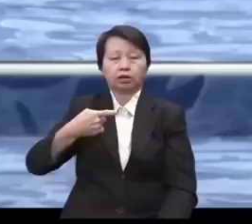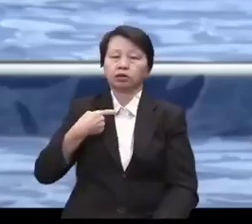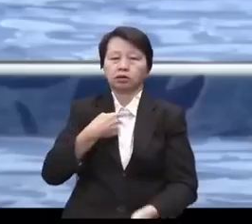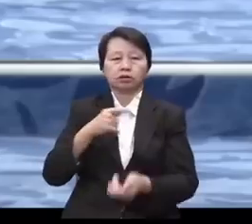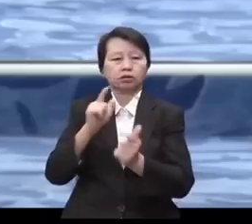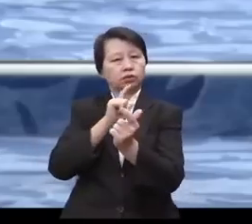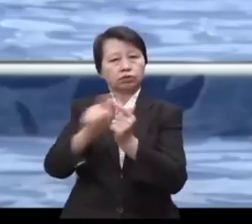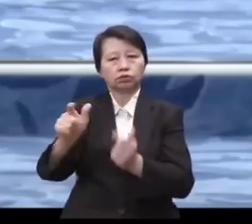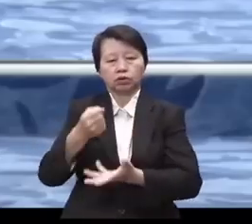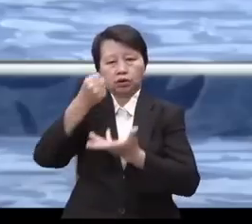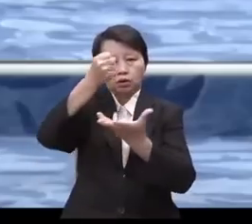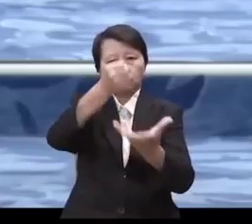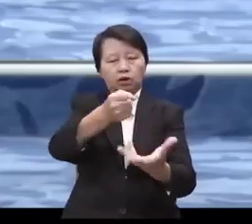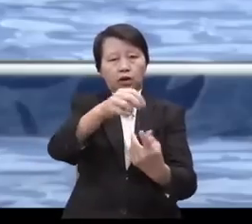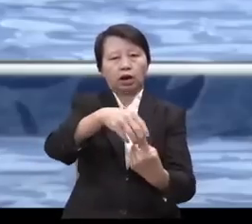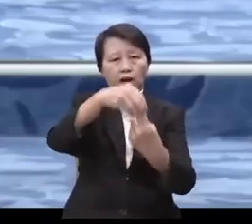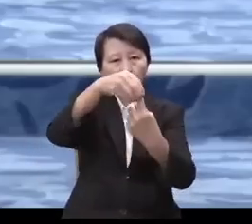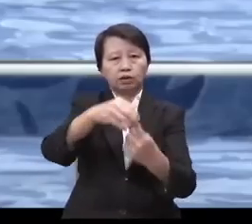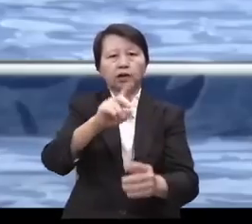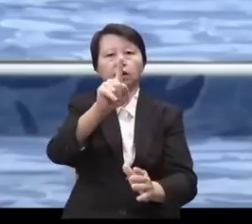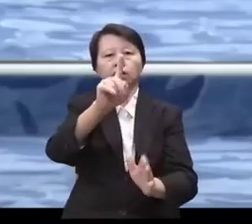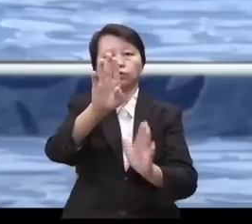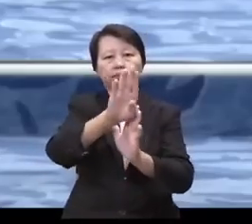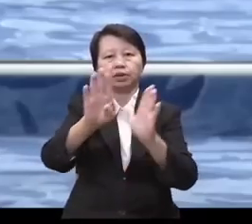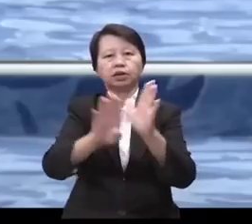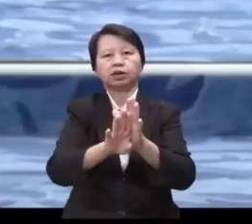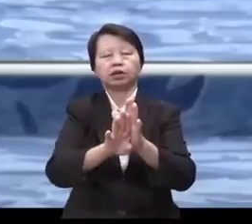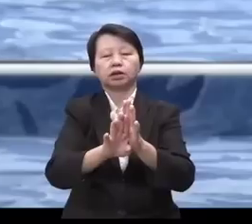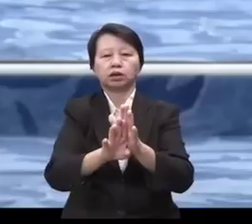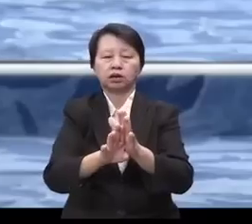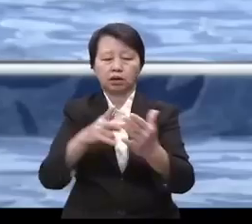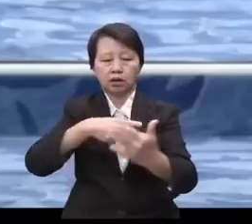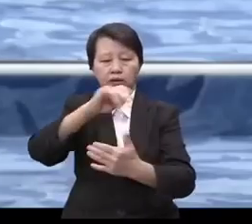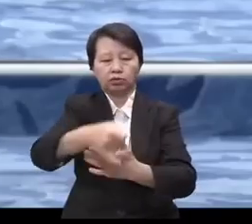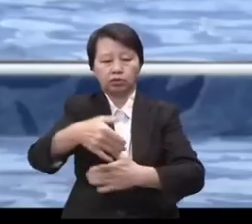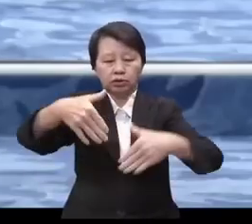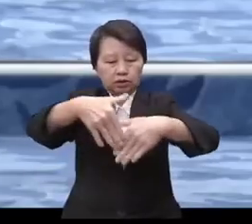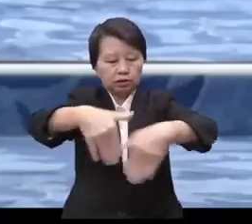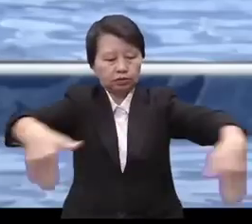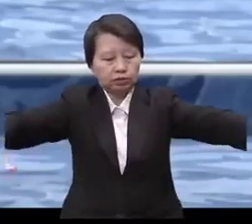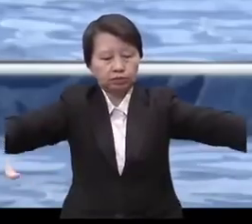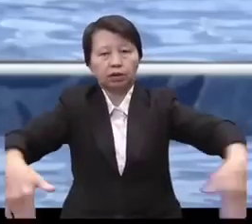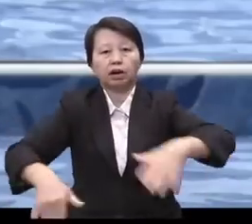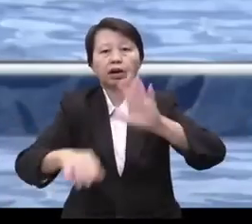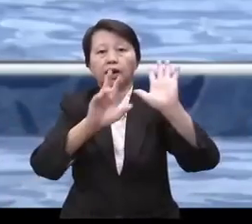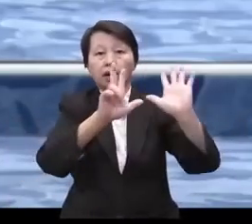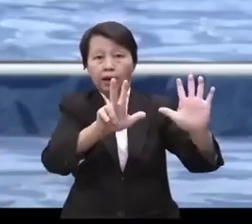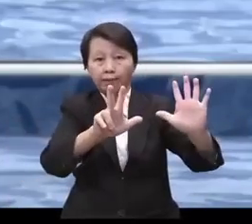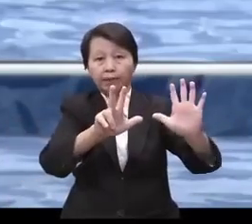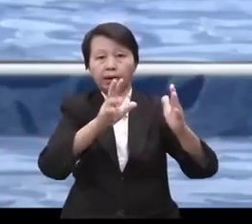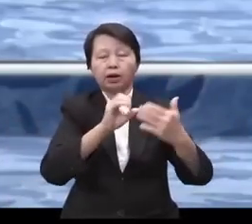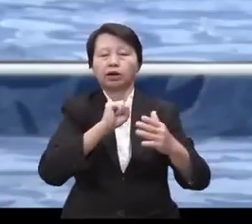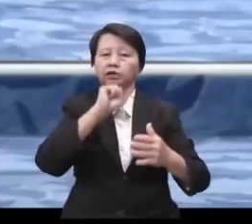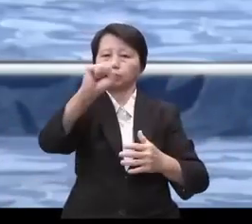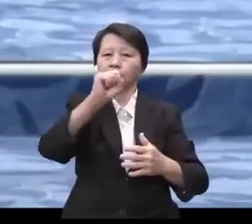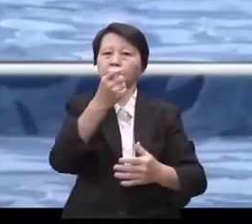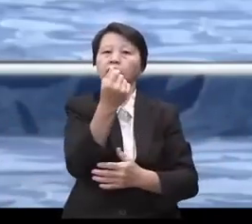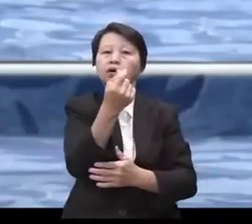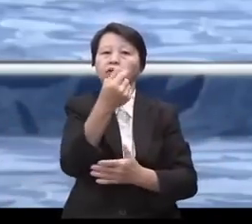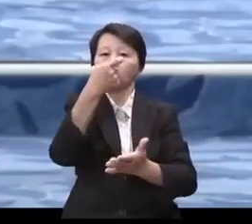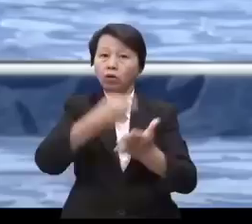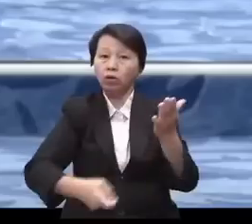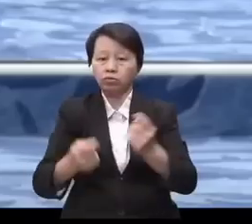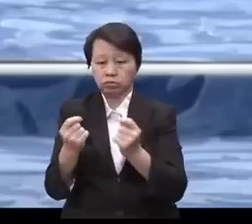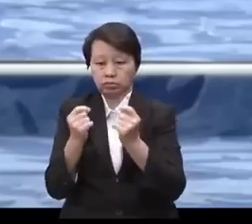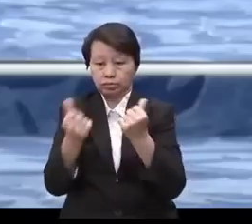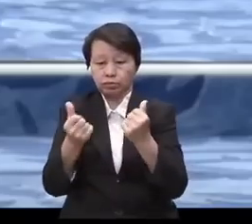luluskan peruntukan khas 1 bilion ringgit, iaitu projek sempadan 8 di Sabah dengan kos projek